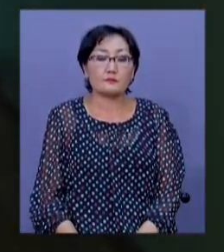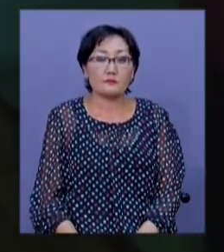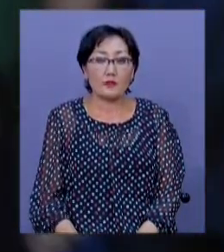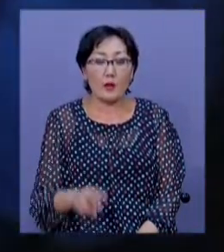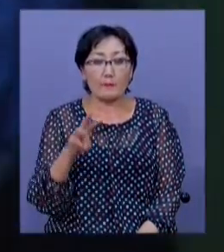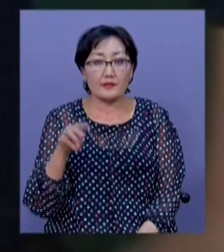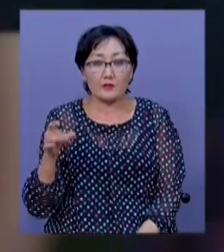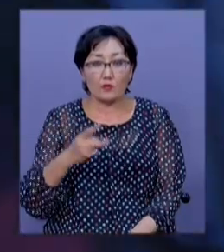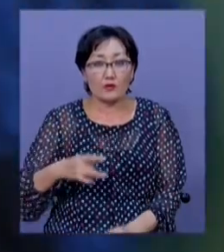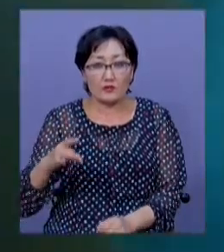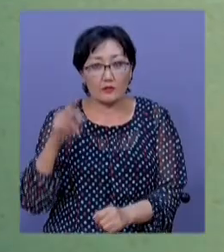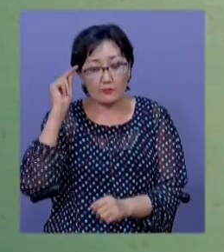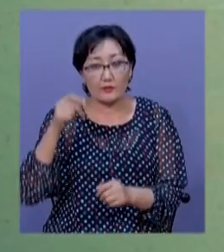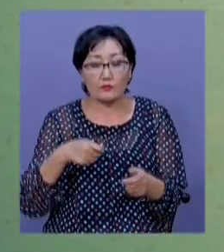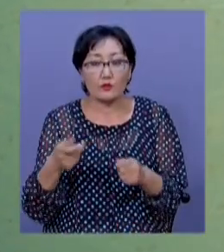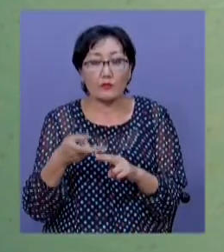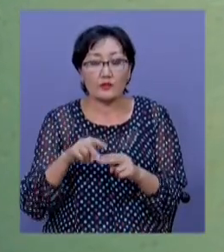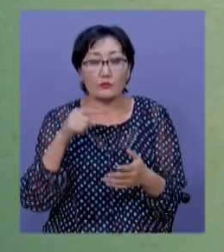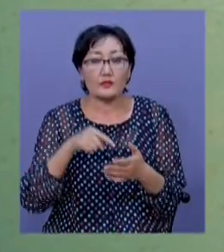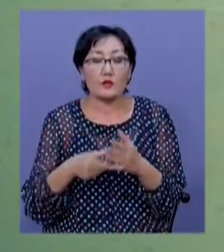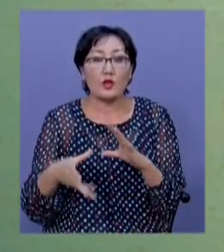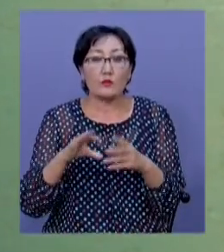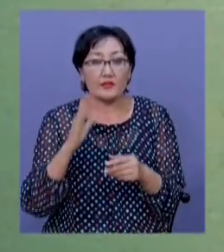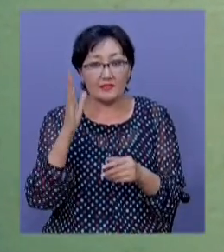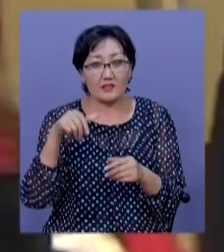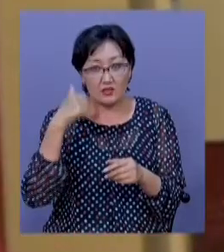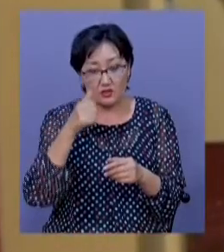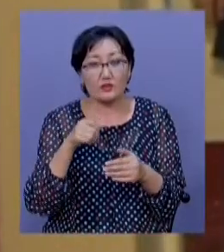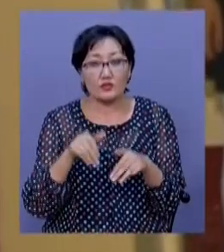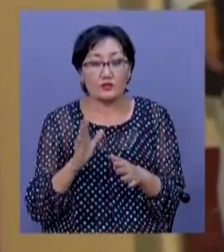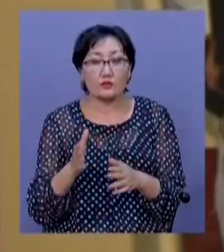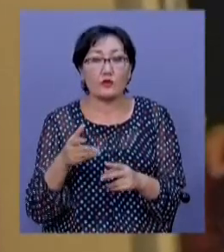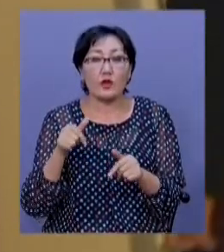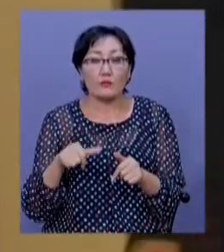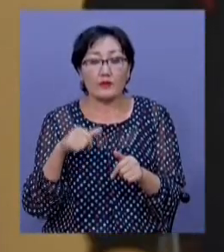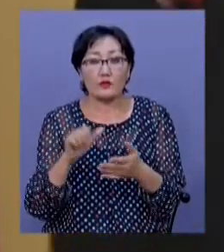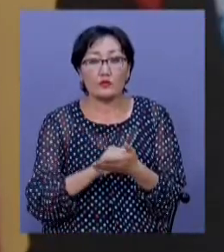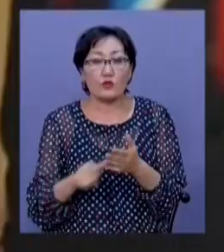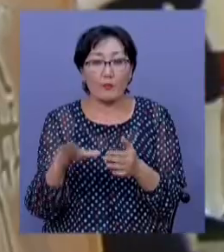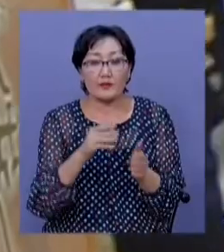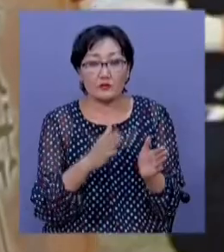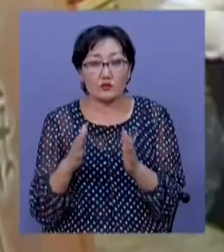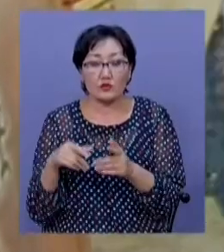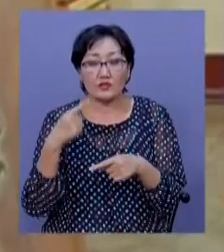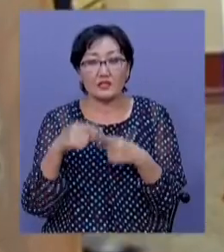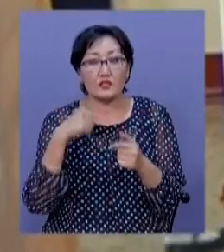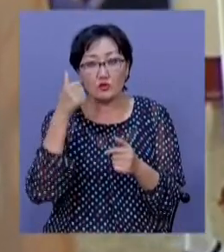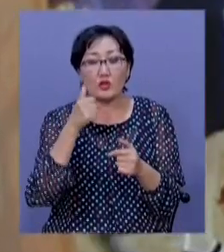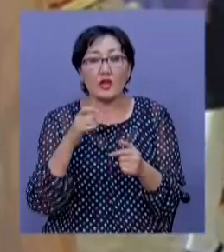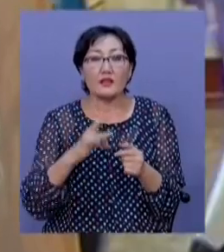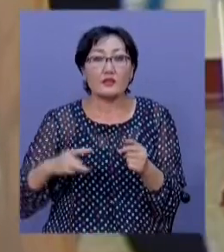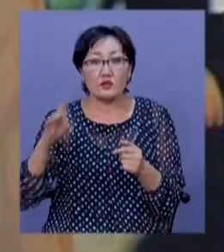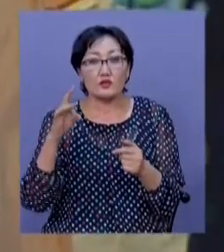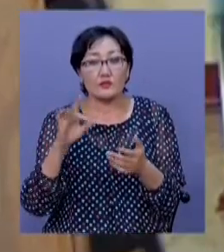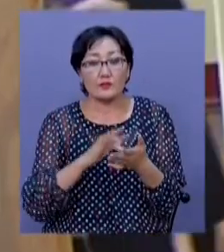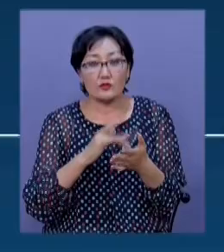Медеу аудандық білім бөлімінің басшысы бұл мәселелердің барлығы келер жылы шешімін табады дейді. Биыл құжаттардың барлығы реттеліп, келесі жылдың республикалық